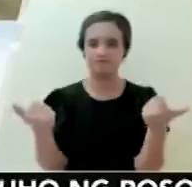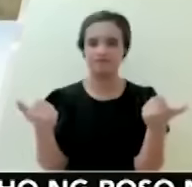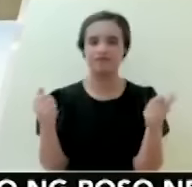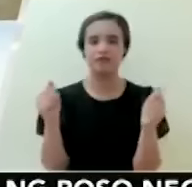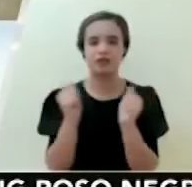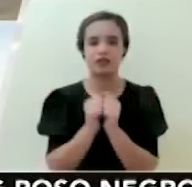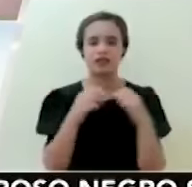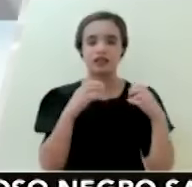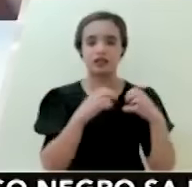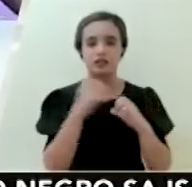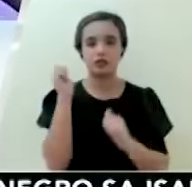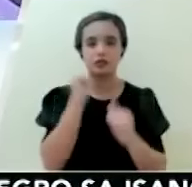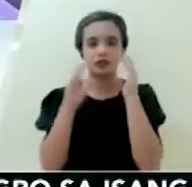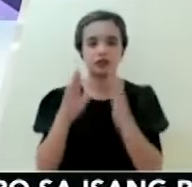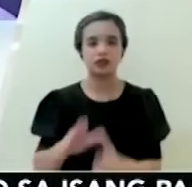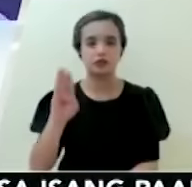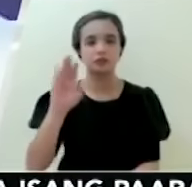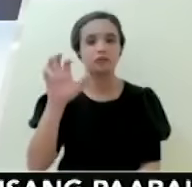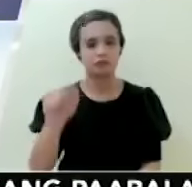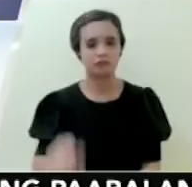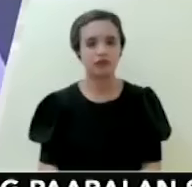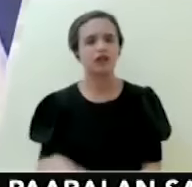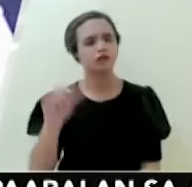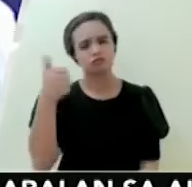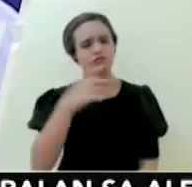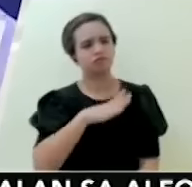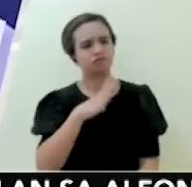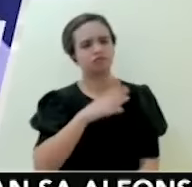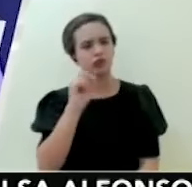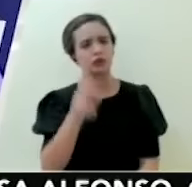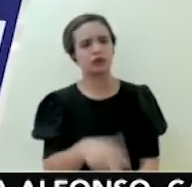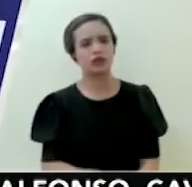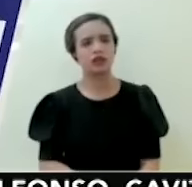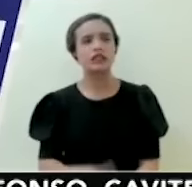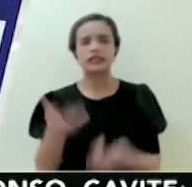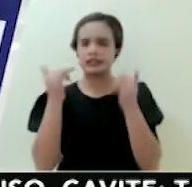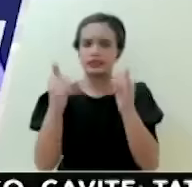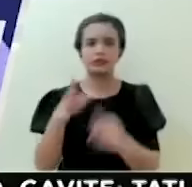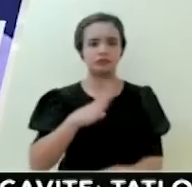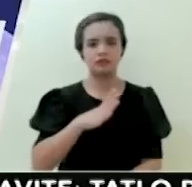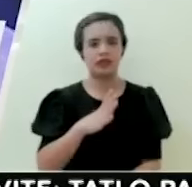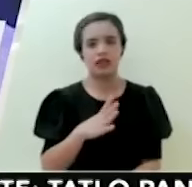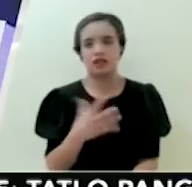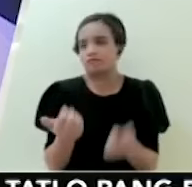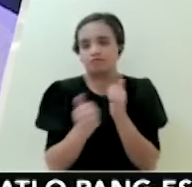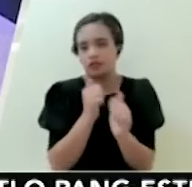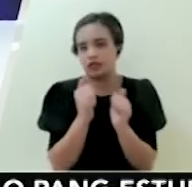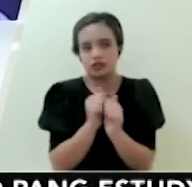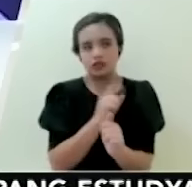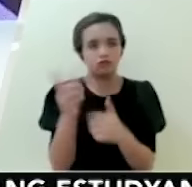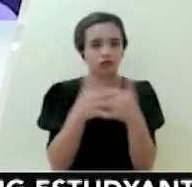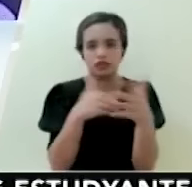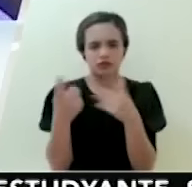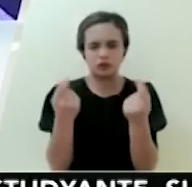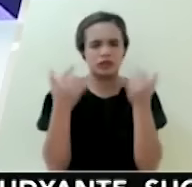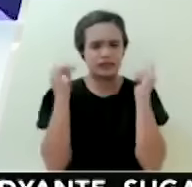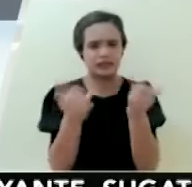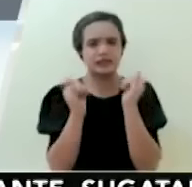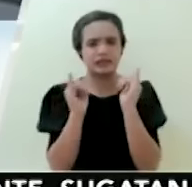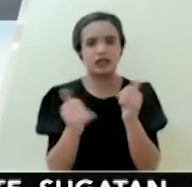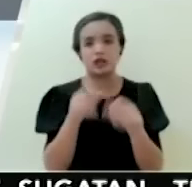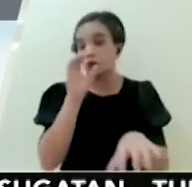Bea Alonzo. Okay naman. Still doing fine. I mean, yung mga ginagawa ko, the usual work and travel